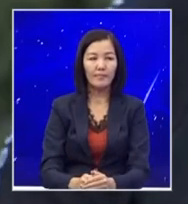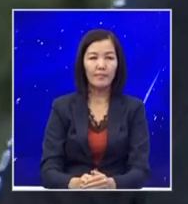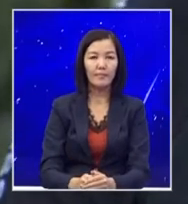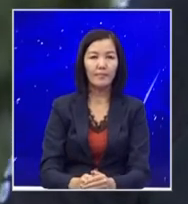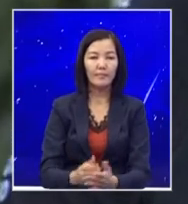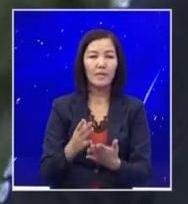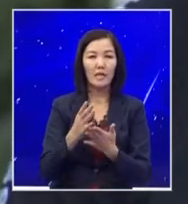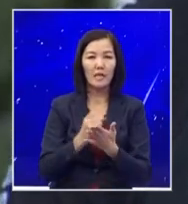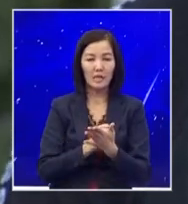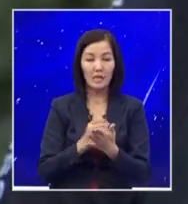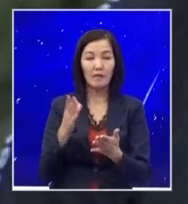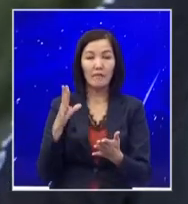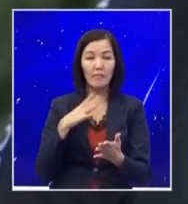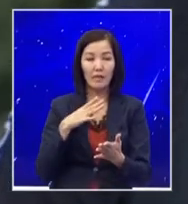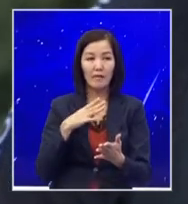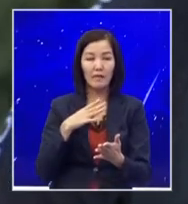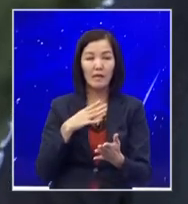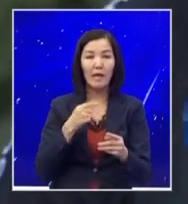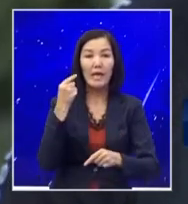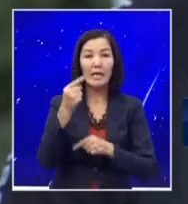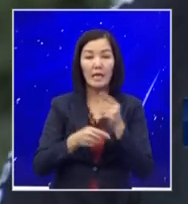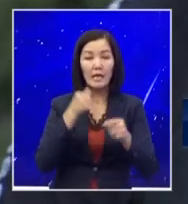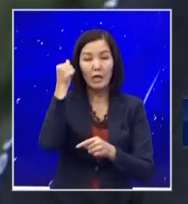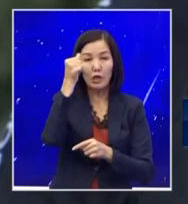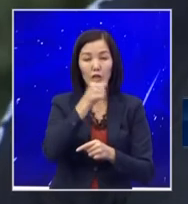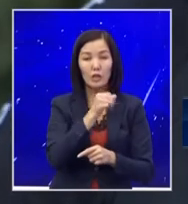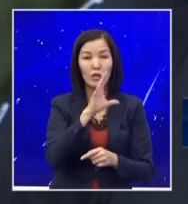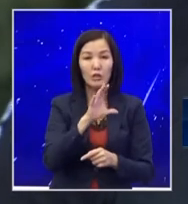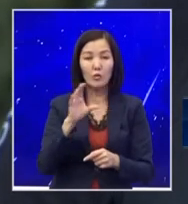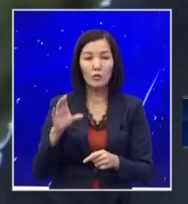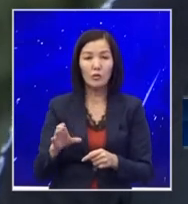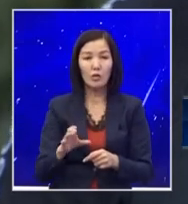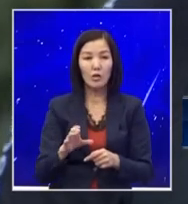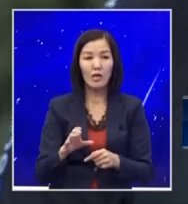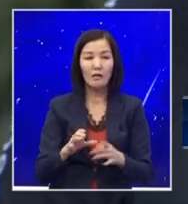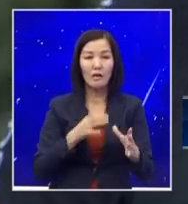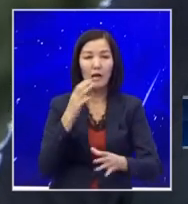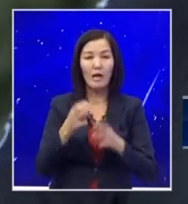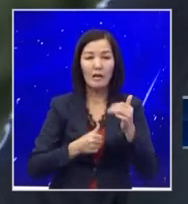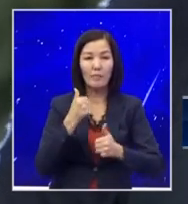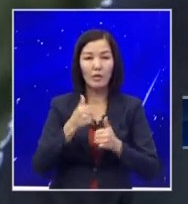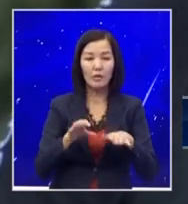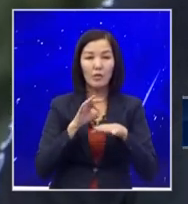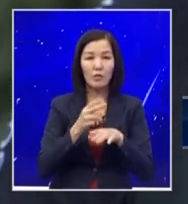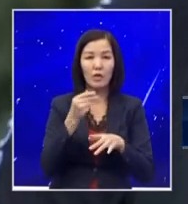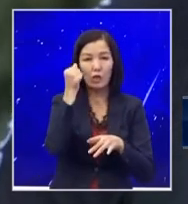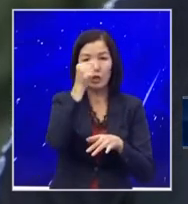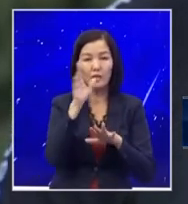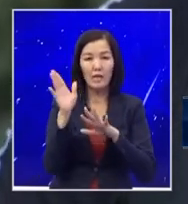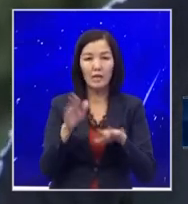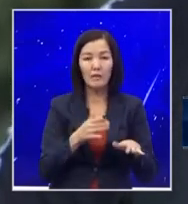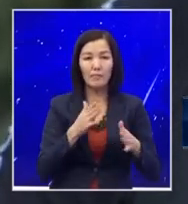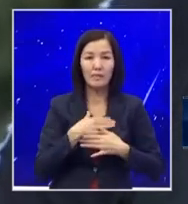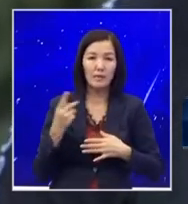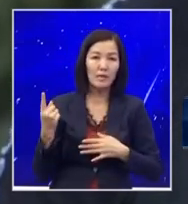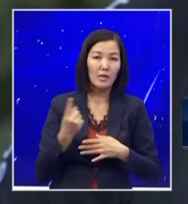Резервы у нас появлялись, поэтому... Келер жылы солтүстік Македонияда парапланеризмнен әлем біріншілік өтеді. Екі жылдан соң бізде құрлықтық